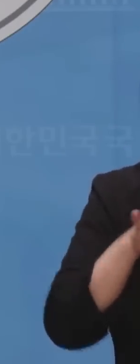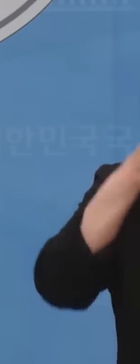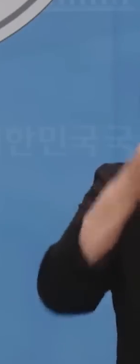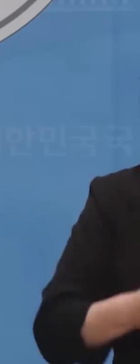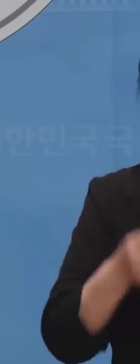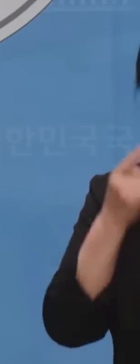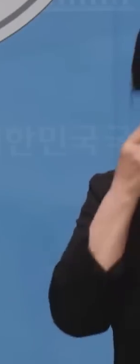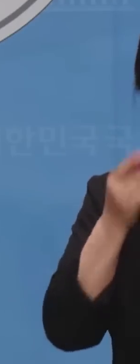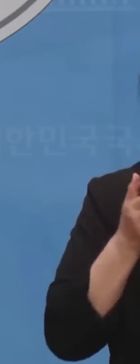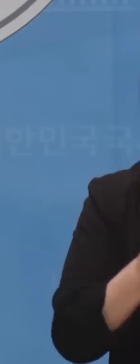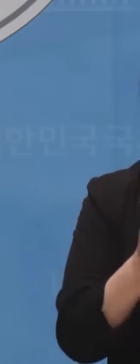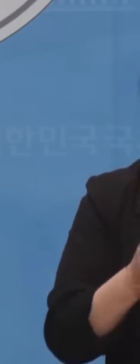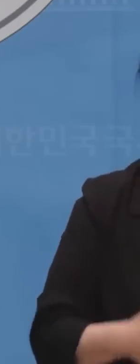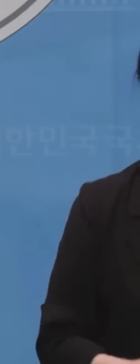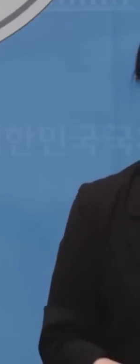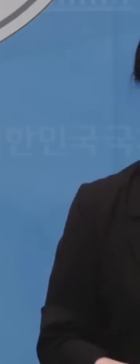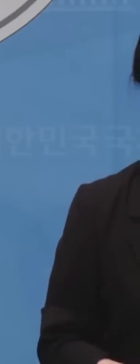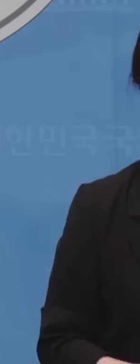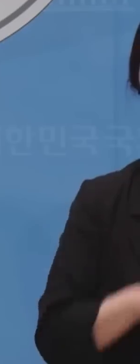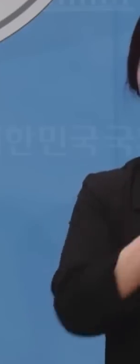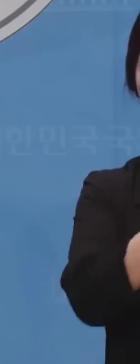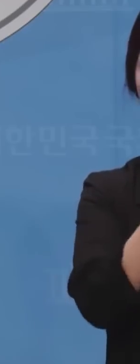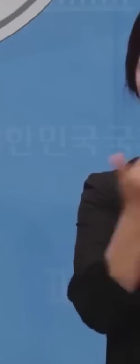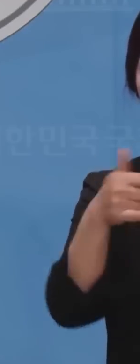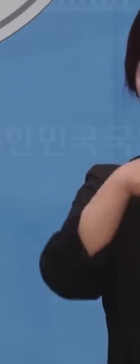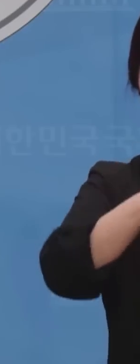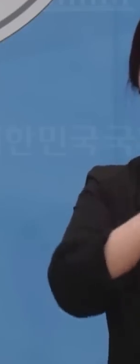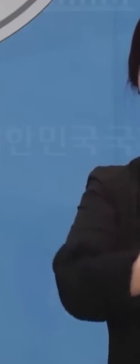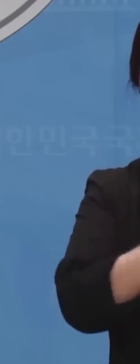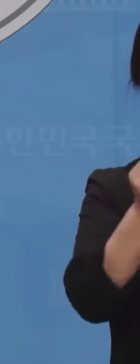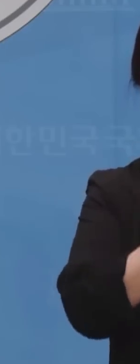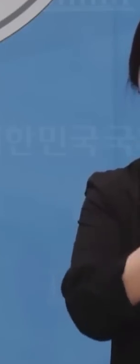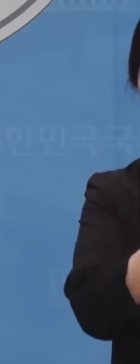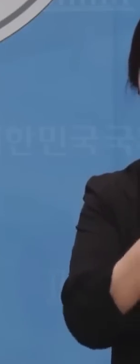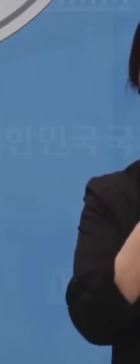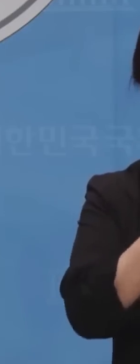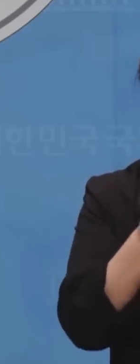성찰하고 자신의 거취를 밝혀야 합니다.